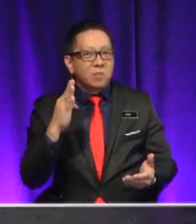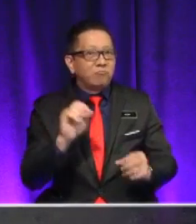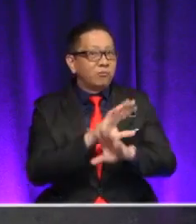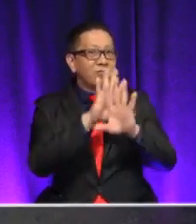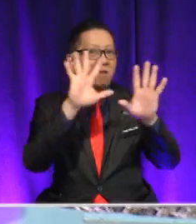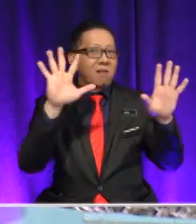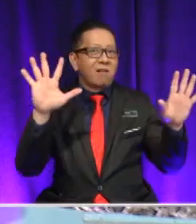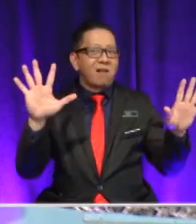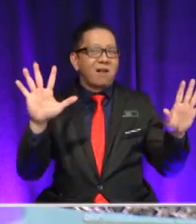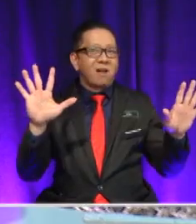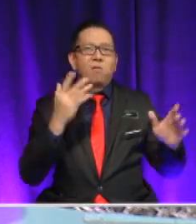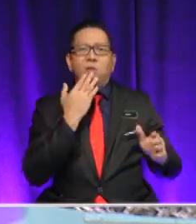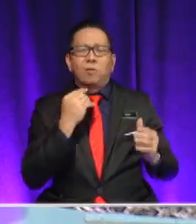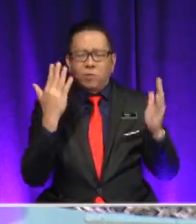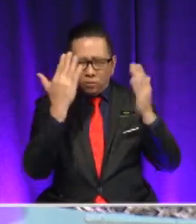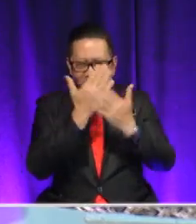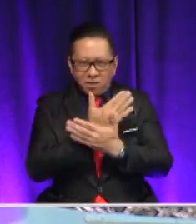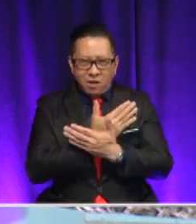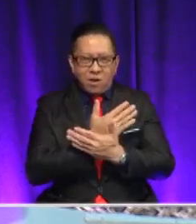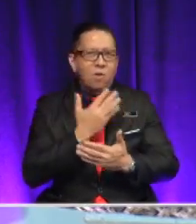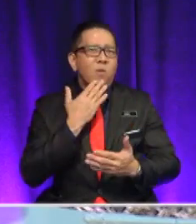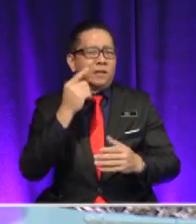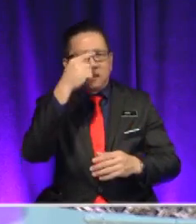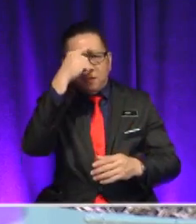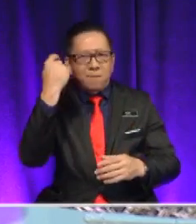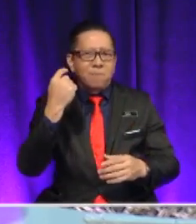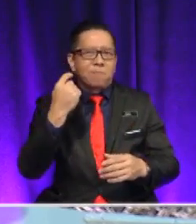warna biru yang gelap warna hitam